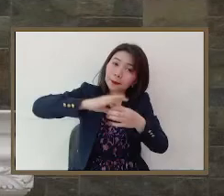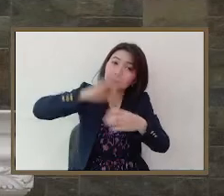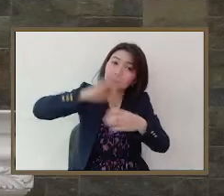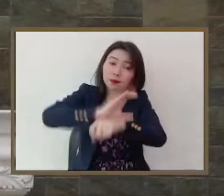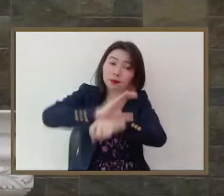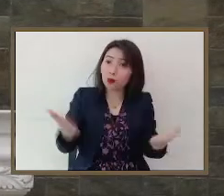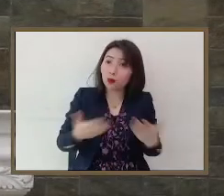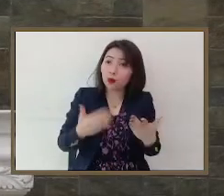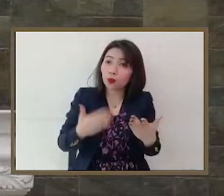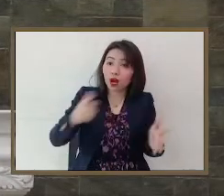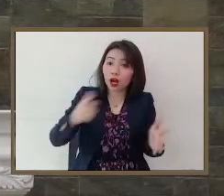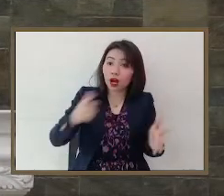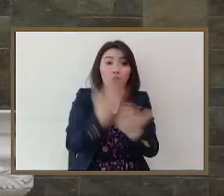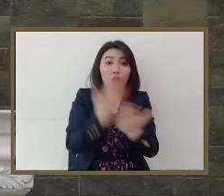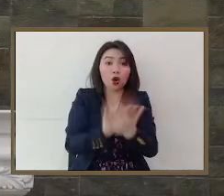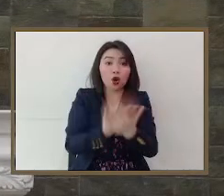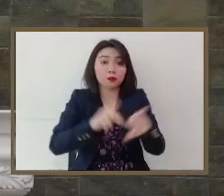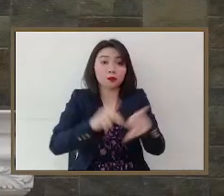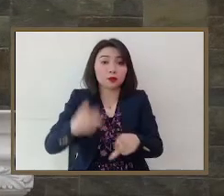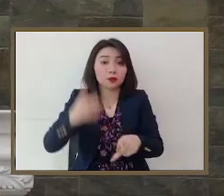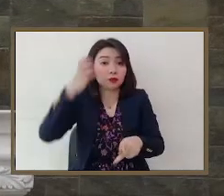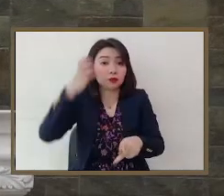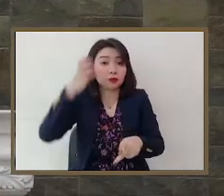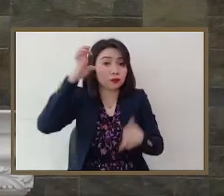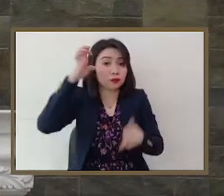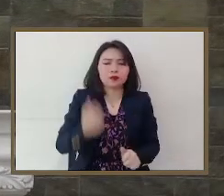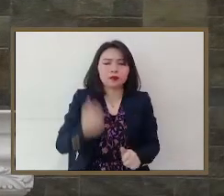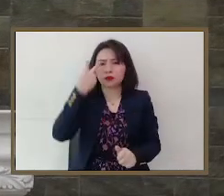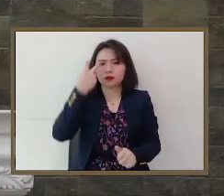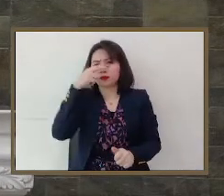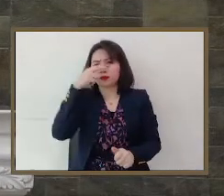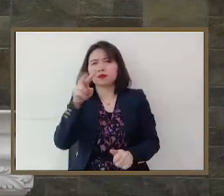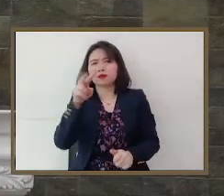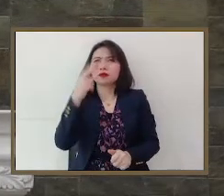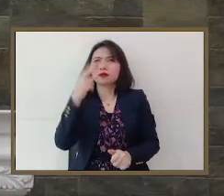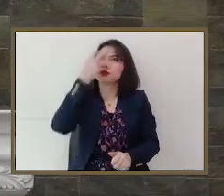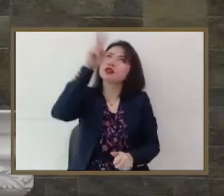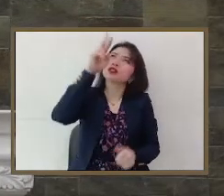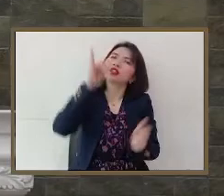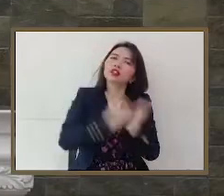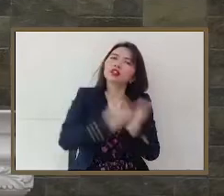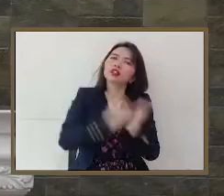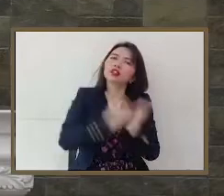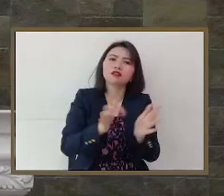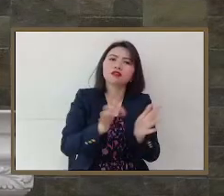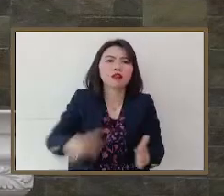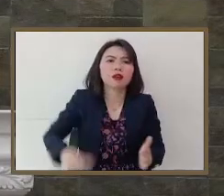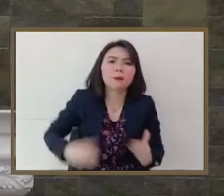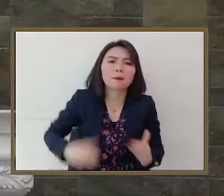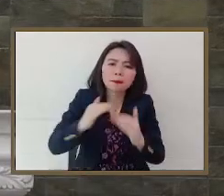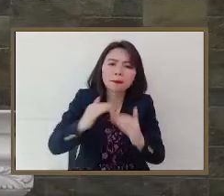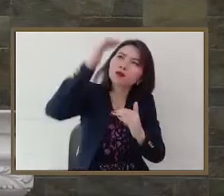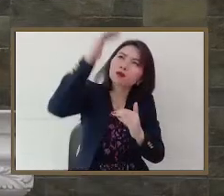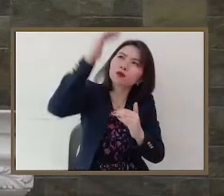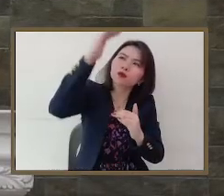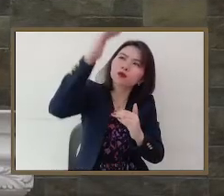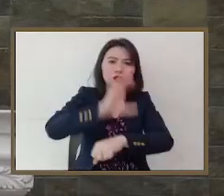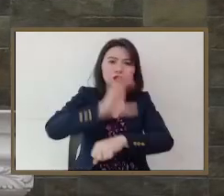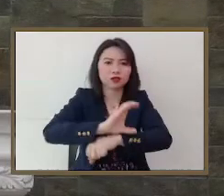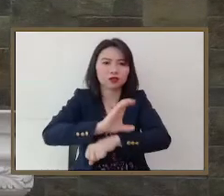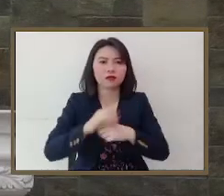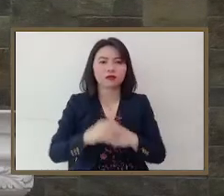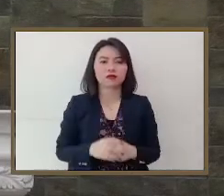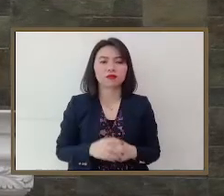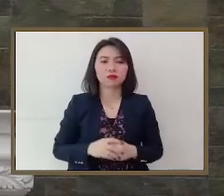marami. Now, do you understand, mga kapatid? This is very important, okay? Tune in. Huwag